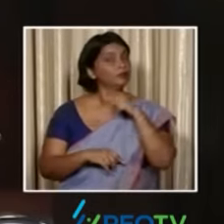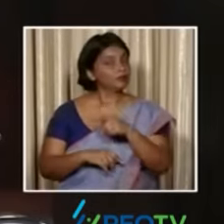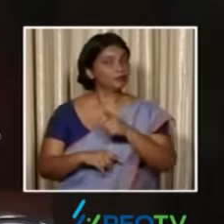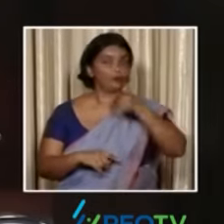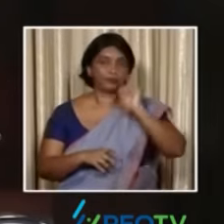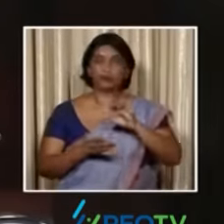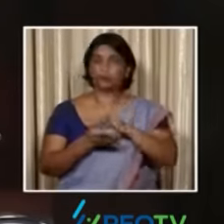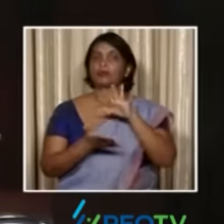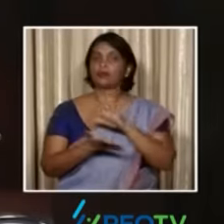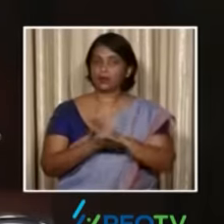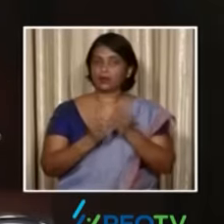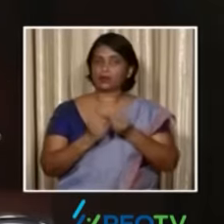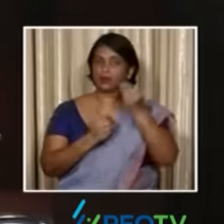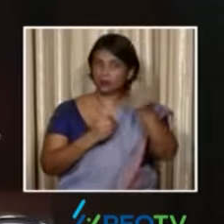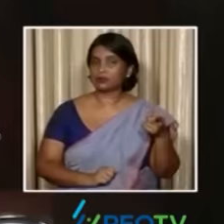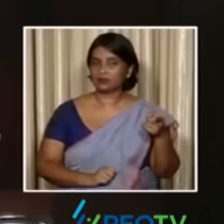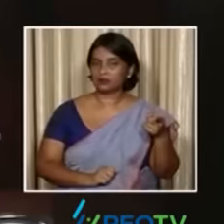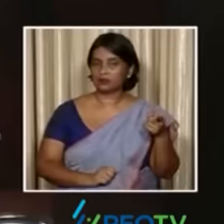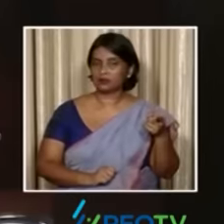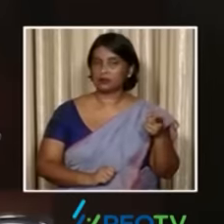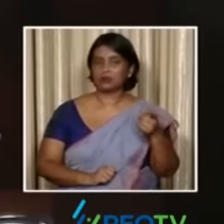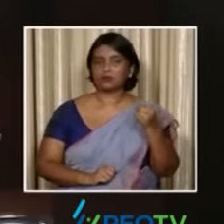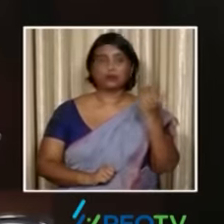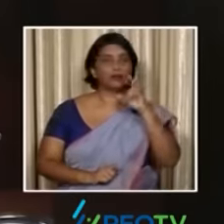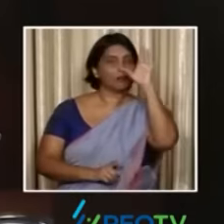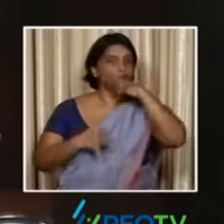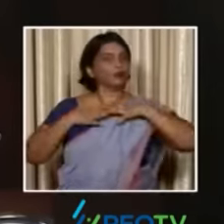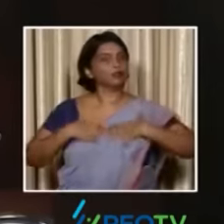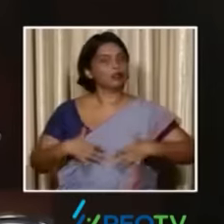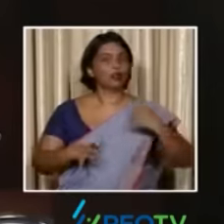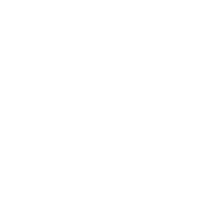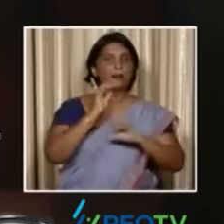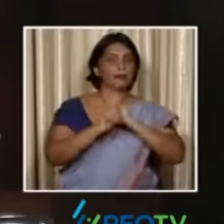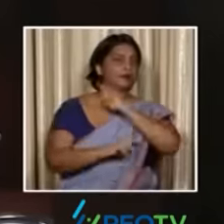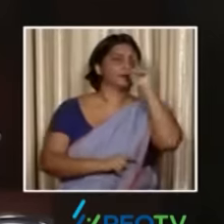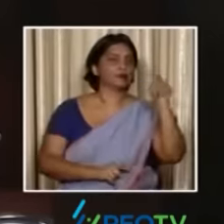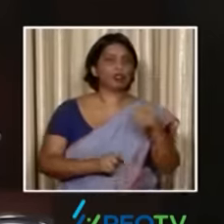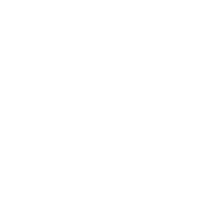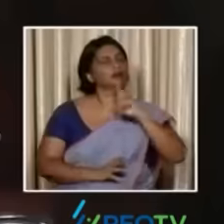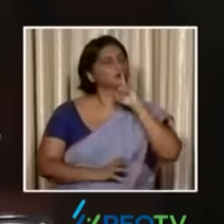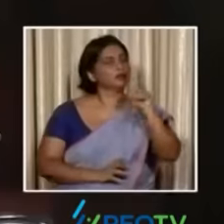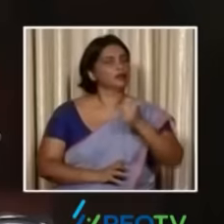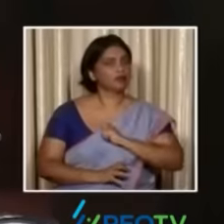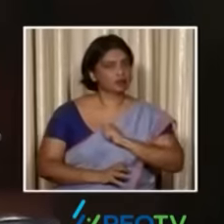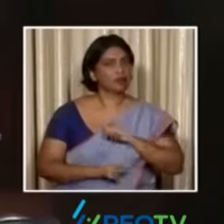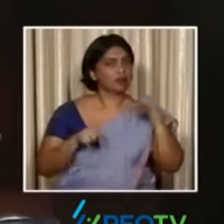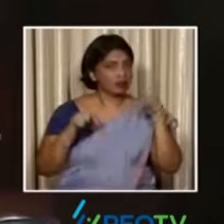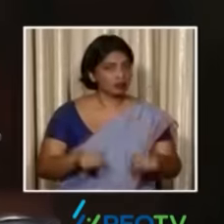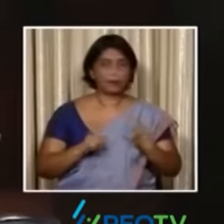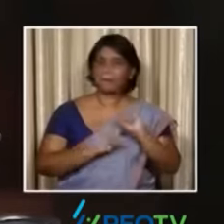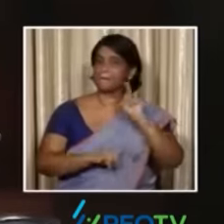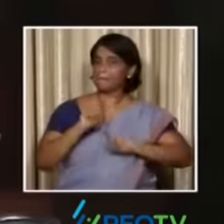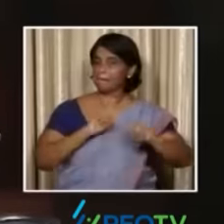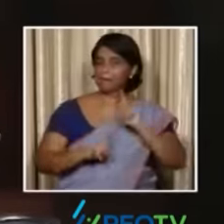අතුරු තහනම් නියෝගයක් ලබා දුන්නු පොලිස්පතිවරයා සිවිල් ඇඳුමෙන් ආරක්ෂක අමාත්‍යාංශයට පොලිසිය පාලනය කර. අද මේ